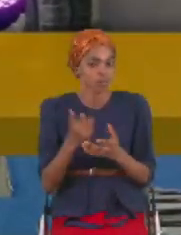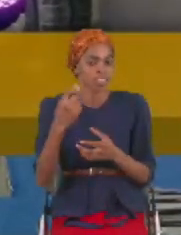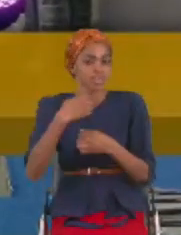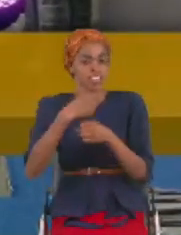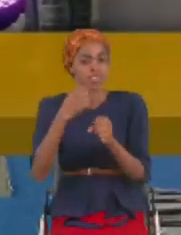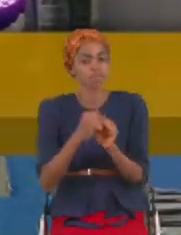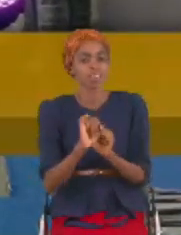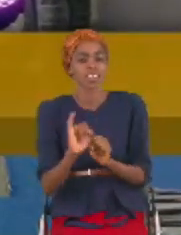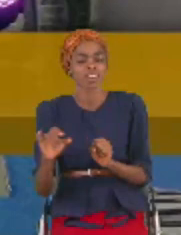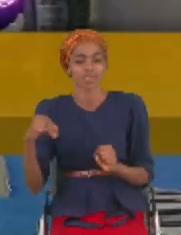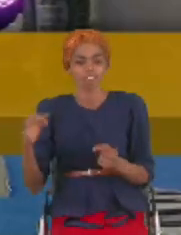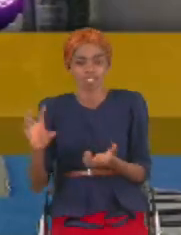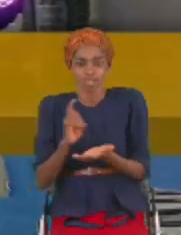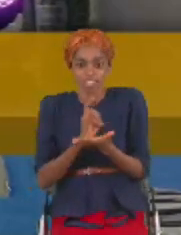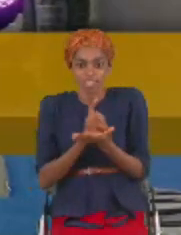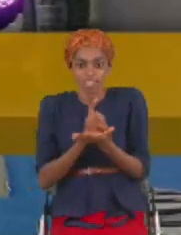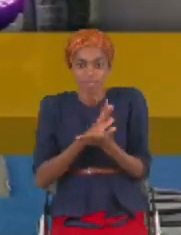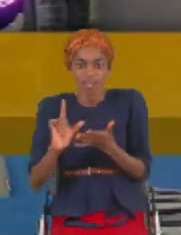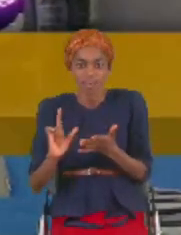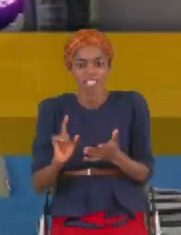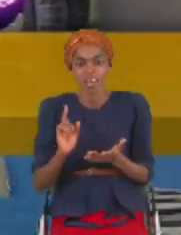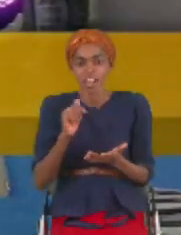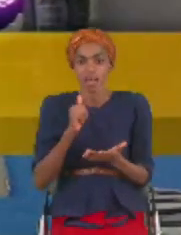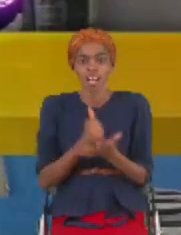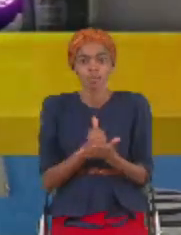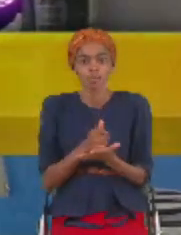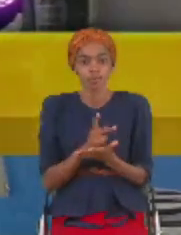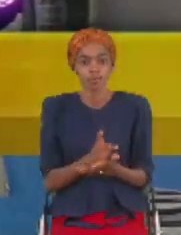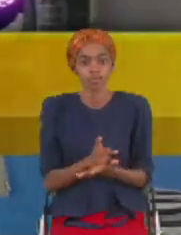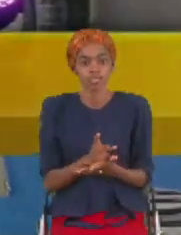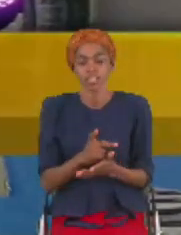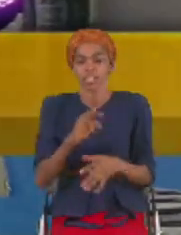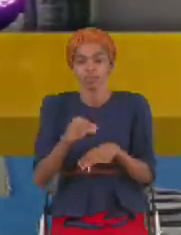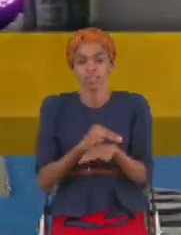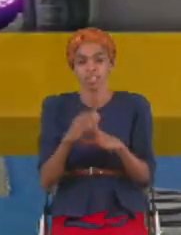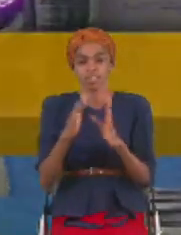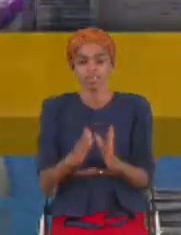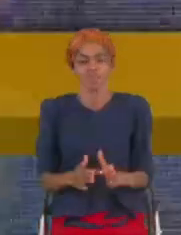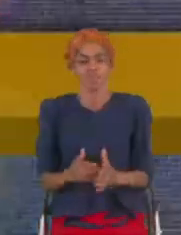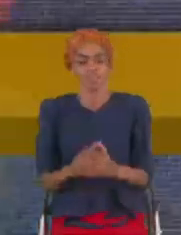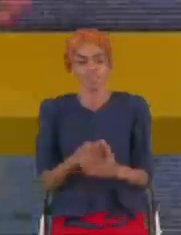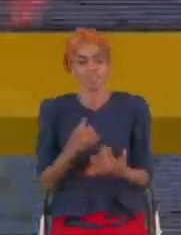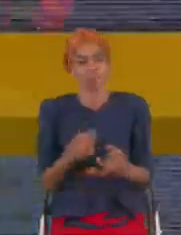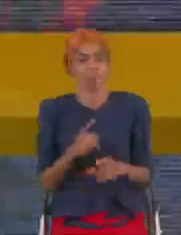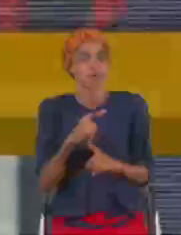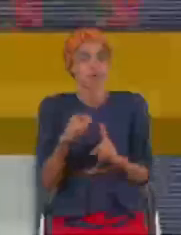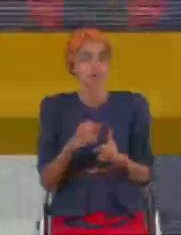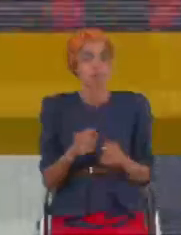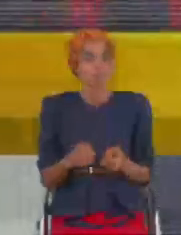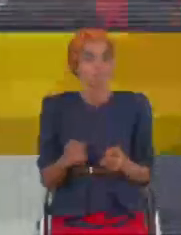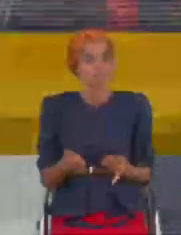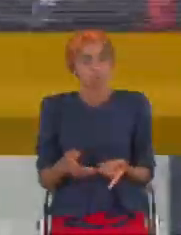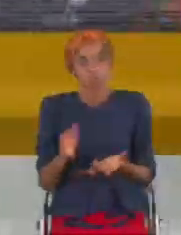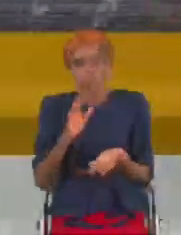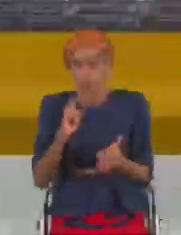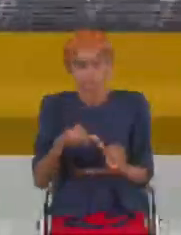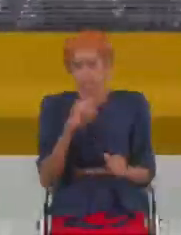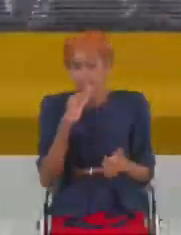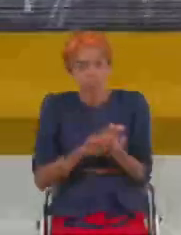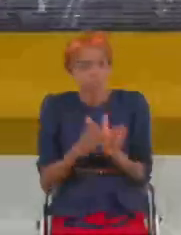des ministres divinement à prouver si tu deviens quelque chose